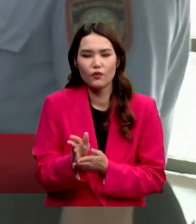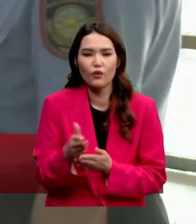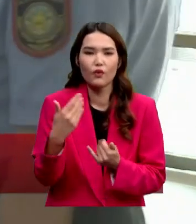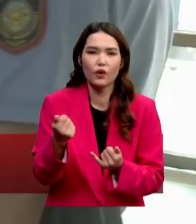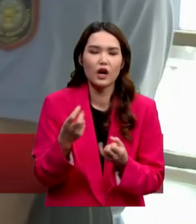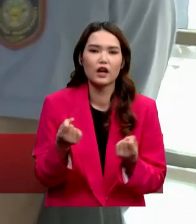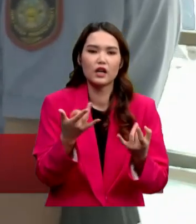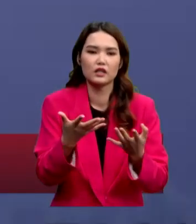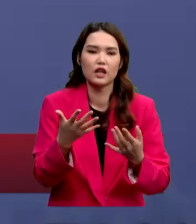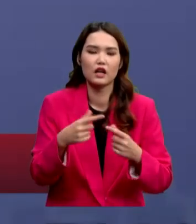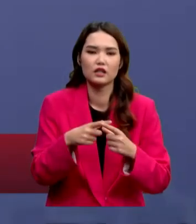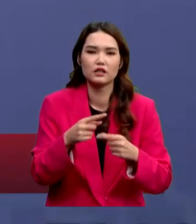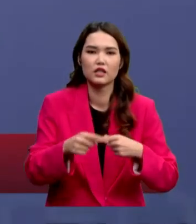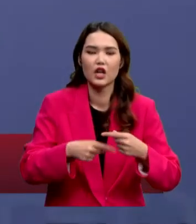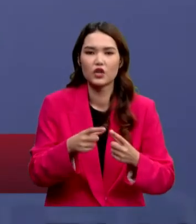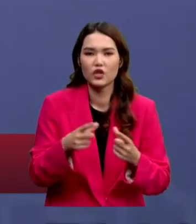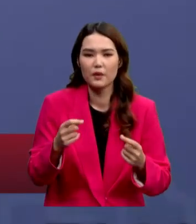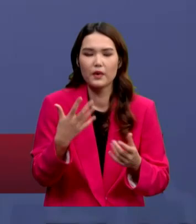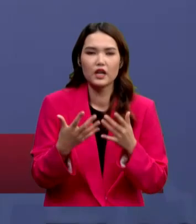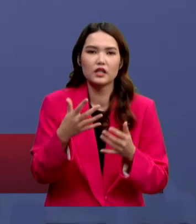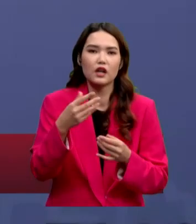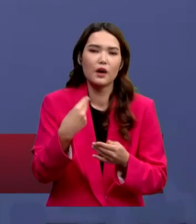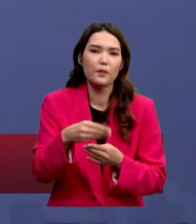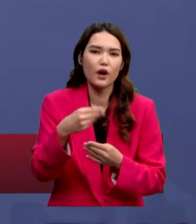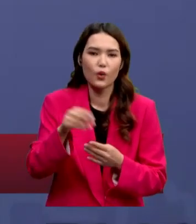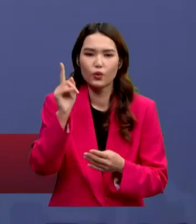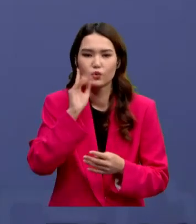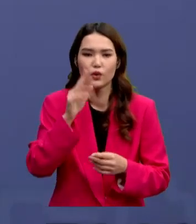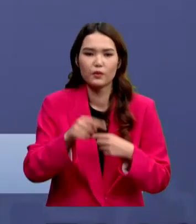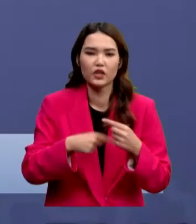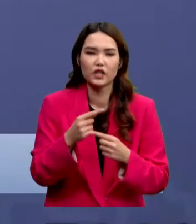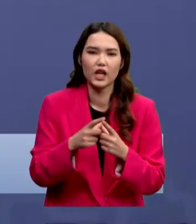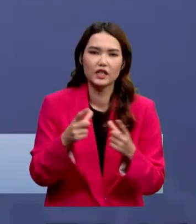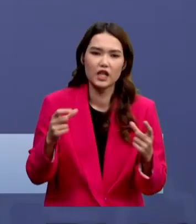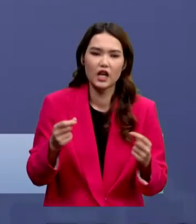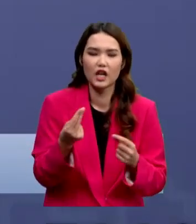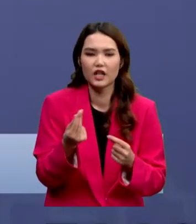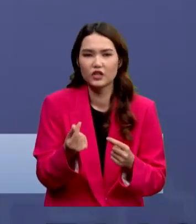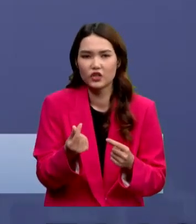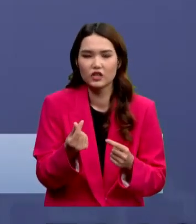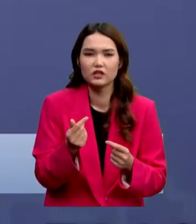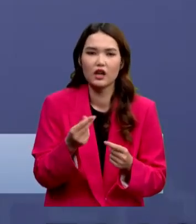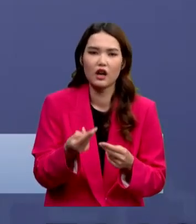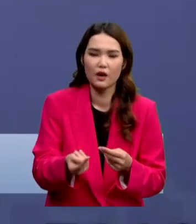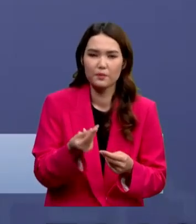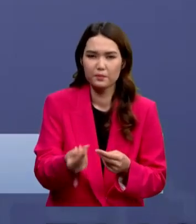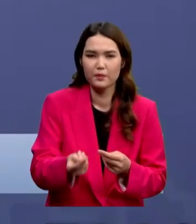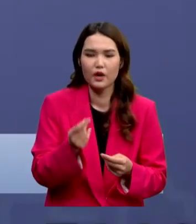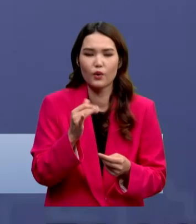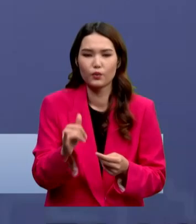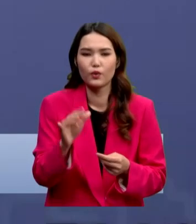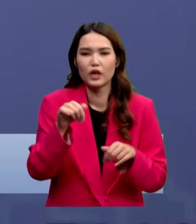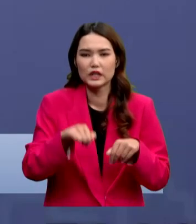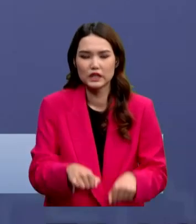не требовать наличку. Если покупателю неудобно через наличный денежный счет оплачивать, он